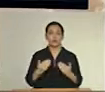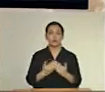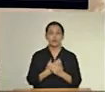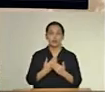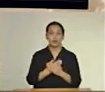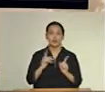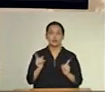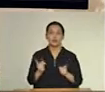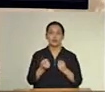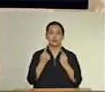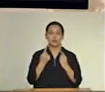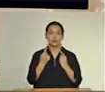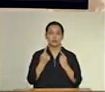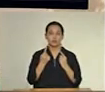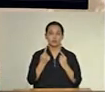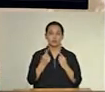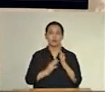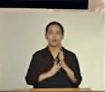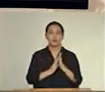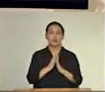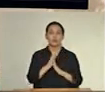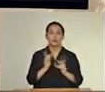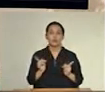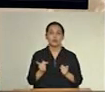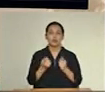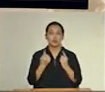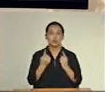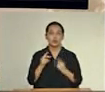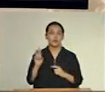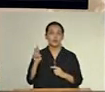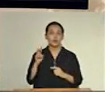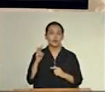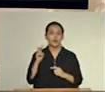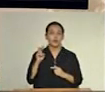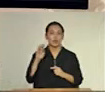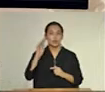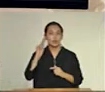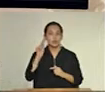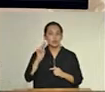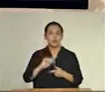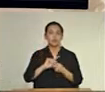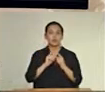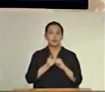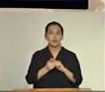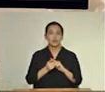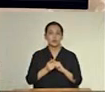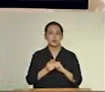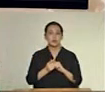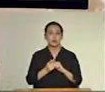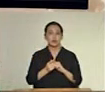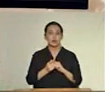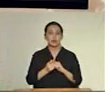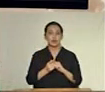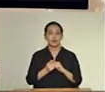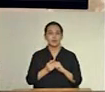yangiliklarni yaratish, navlarni yaratish va biologiya sohasidagi bir qator o'zgarishlarni kiritish bu